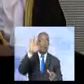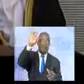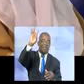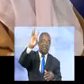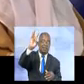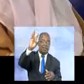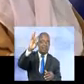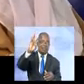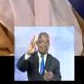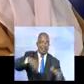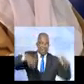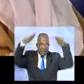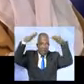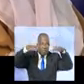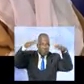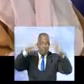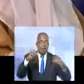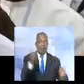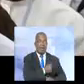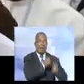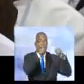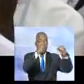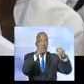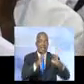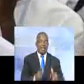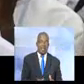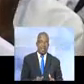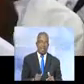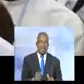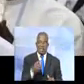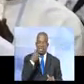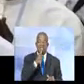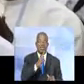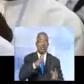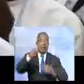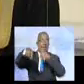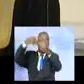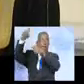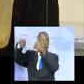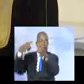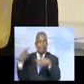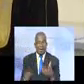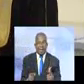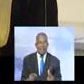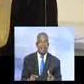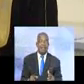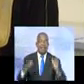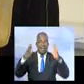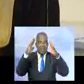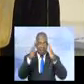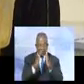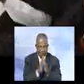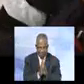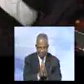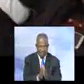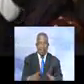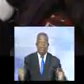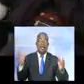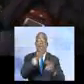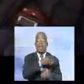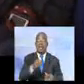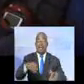Hajj 2014 issus des corps militaires et paramilitaires de Boaké ont initié une séance de prière au profit des autorités de la région